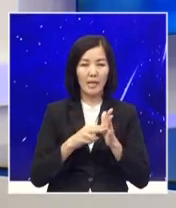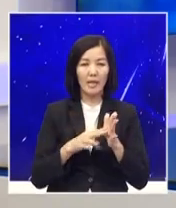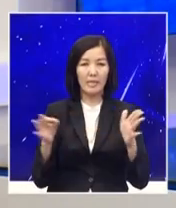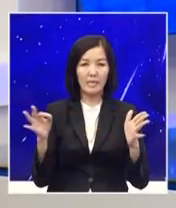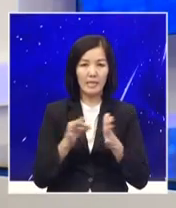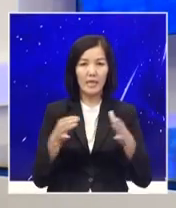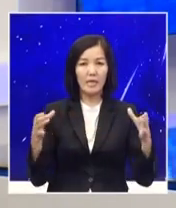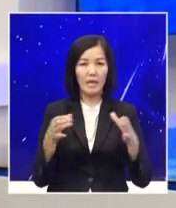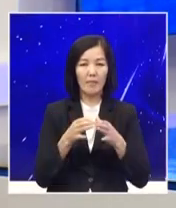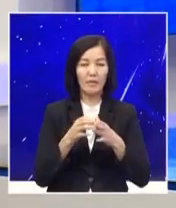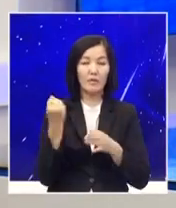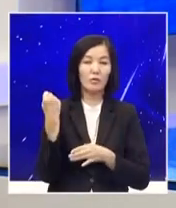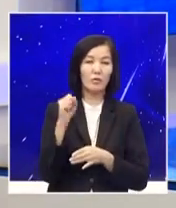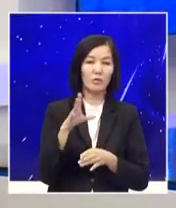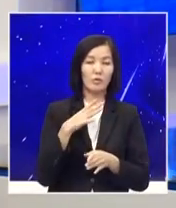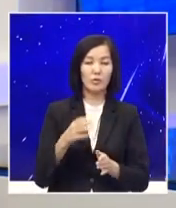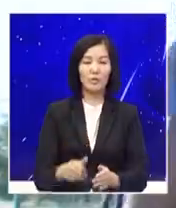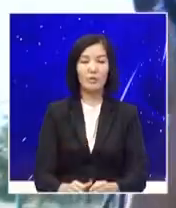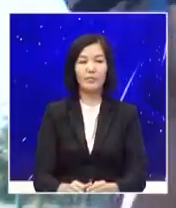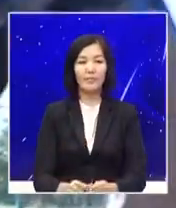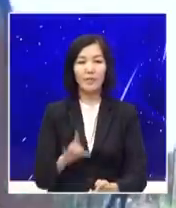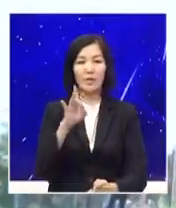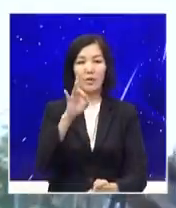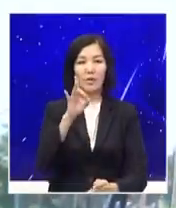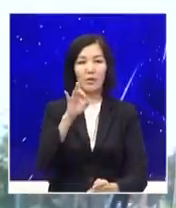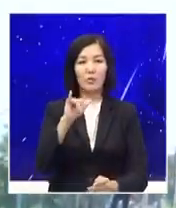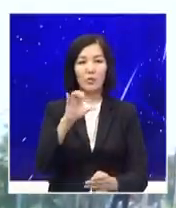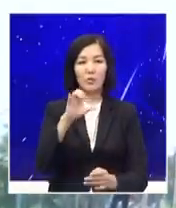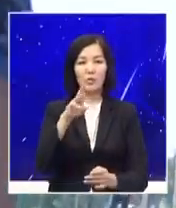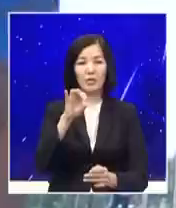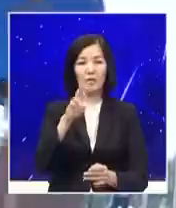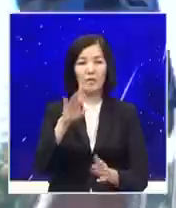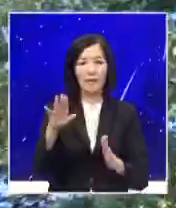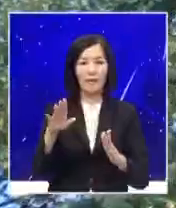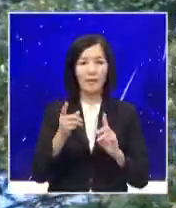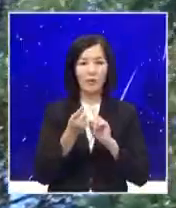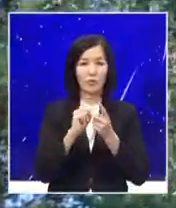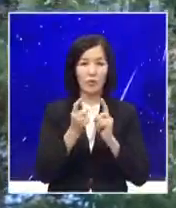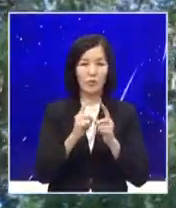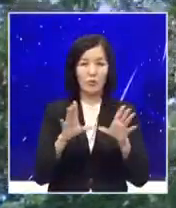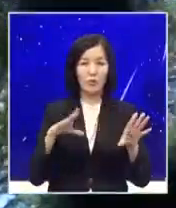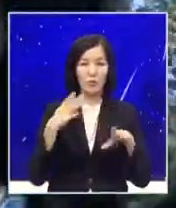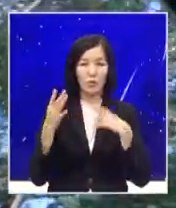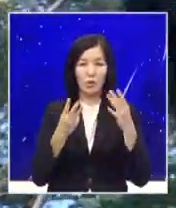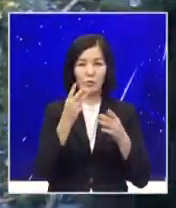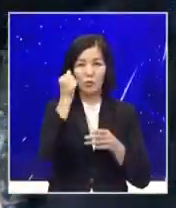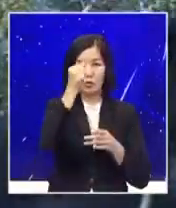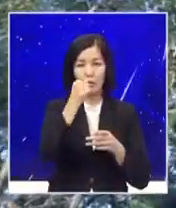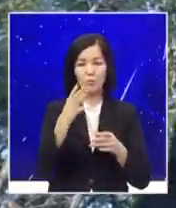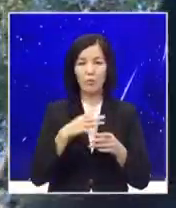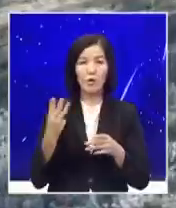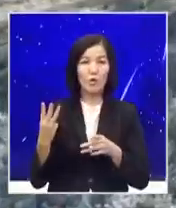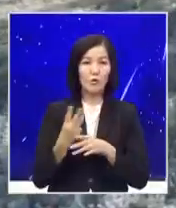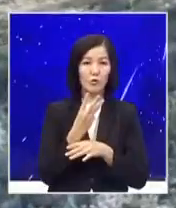есепте жүлде атану. Рустем Сәкеновтың жекпе-жек сайысымен айналысқанына 3 жыл. Осы уақыт ішінде облыстың 3